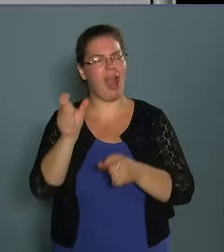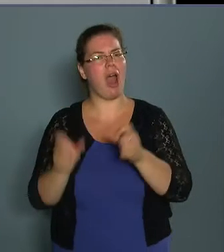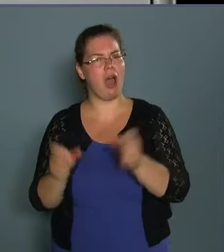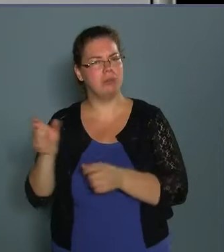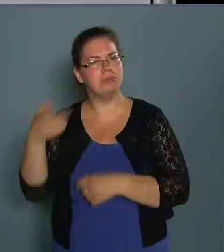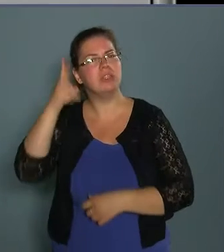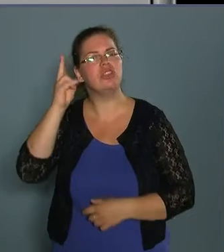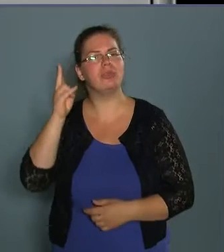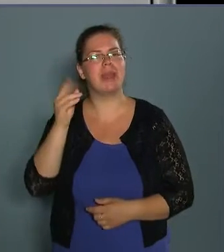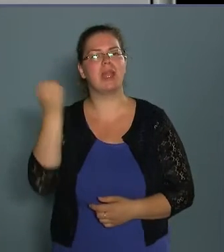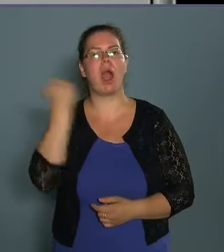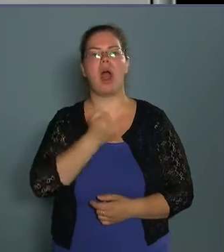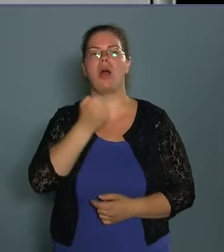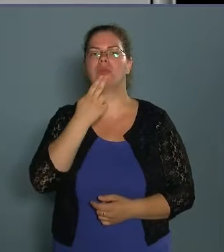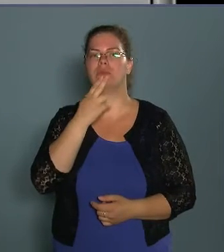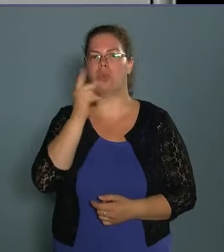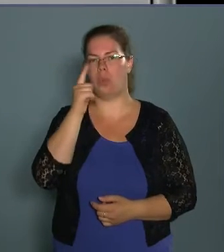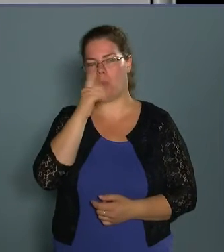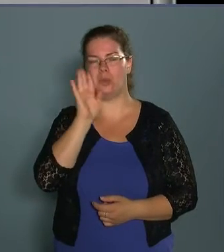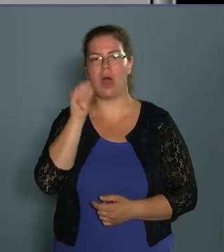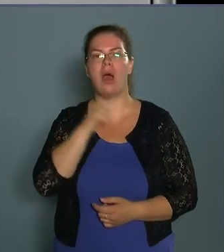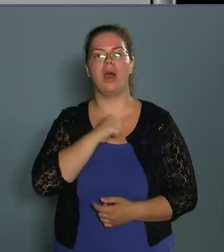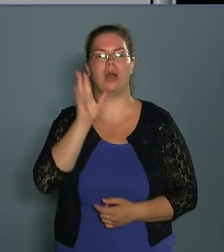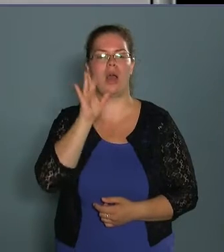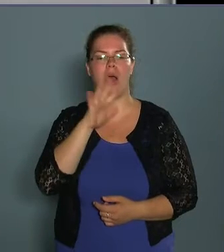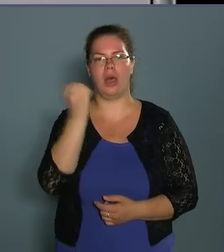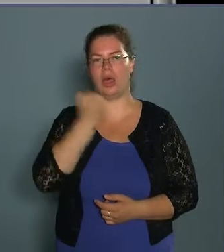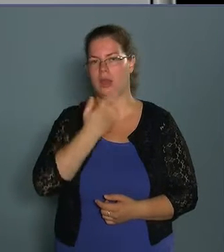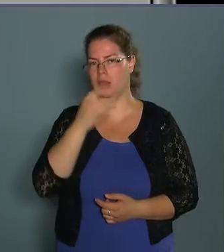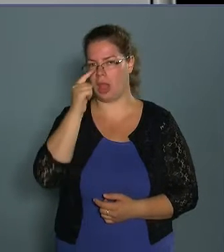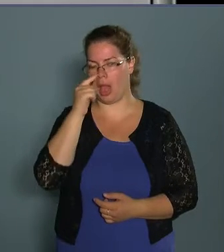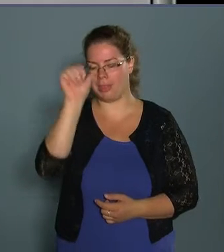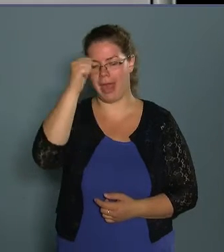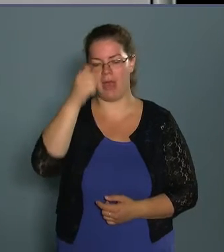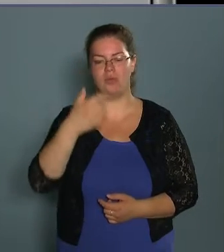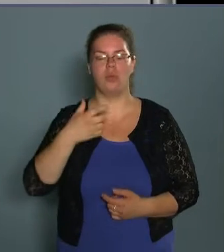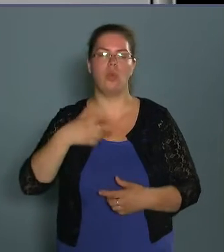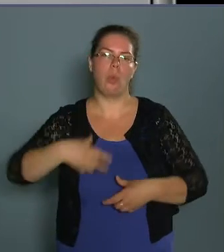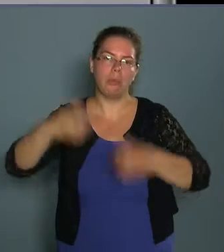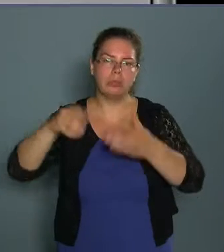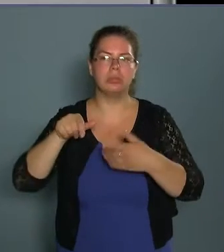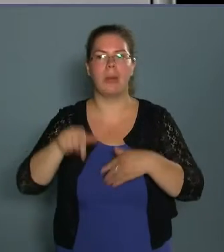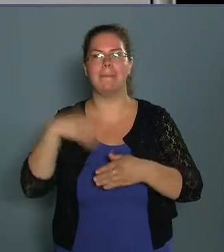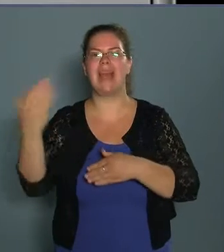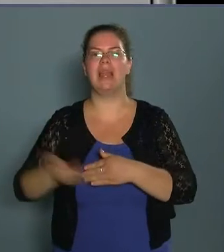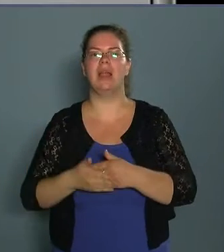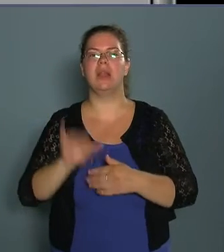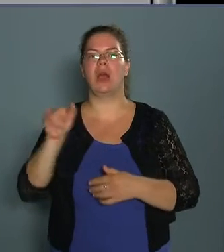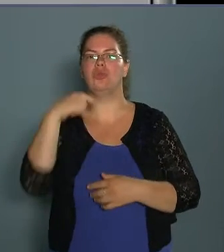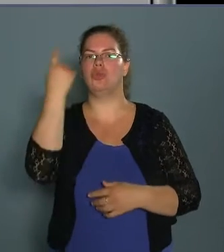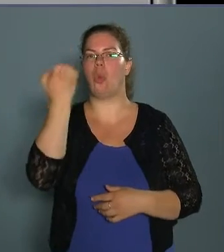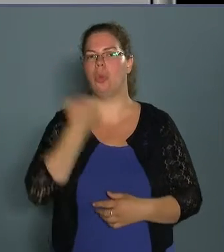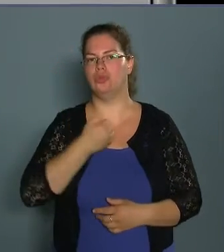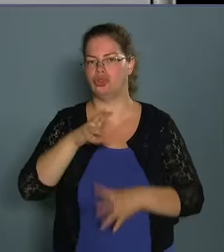ismerik a Duna Garden nevű létesítményt, amely mellett a Jódos Sorsfürdőnek